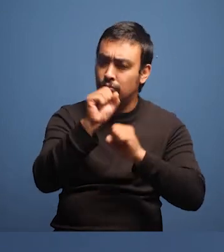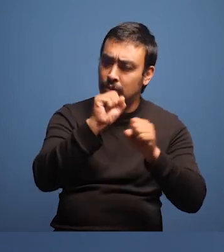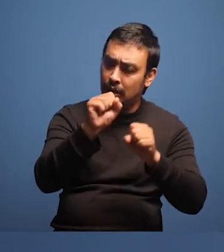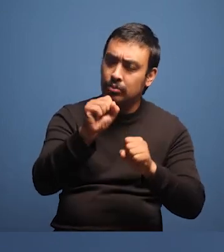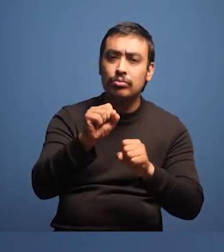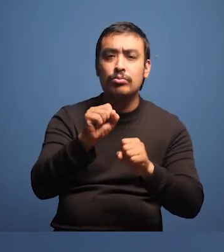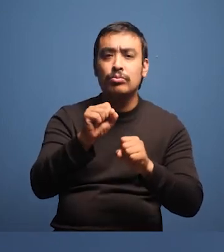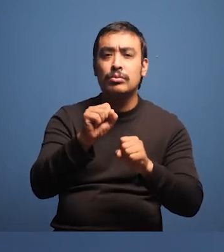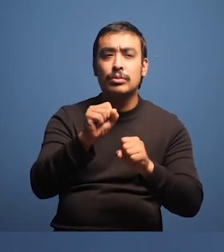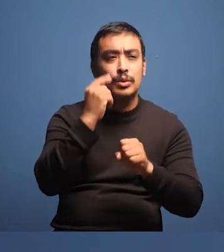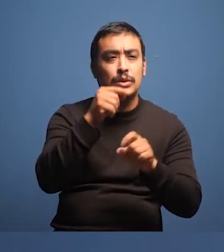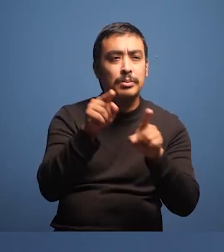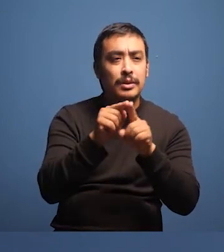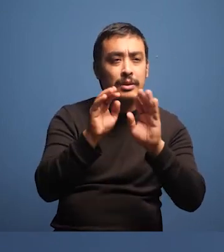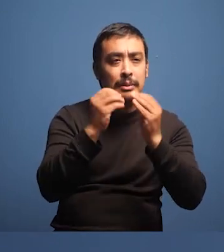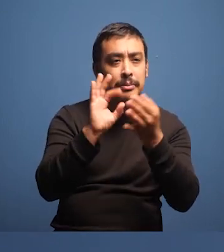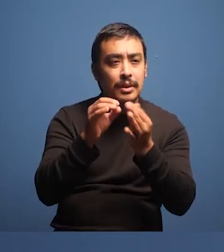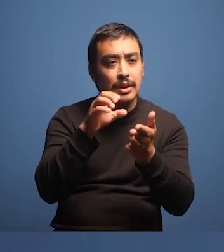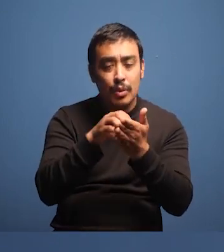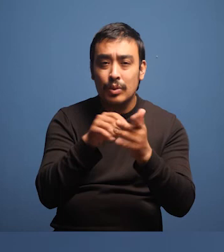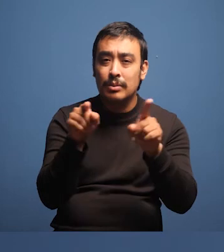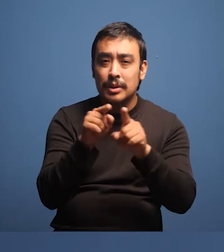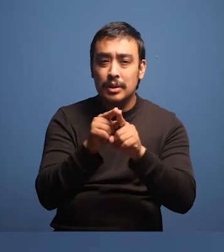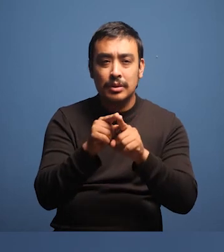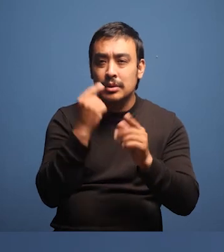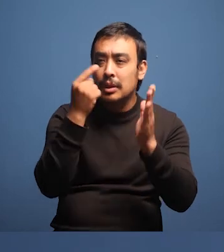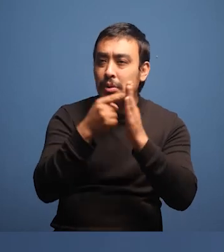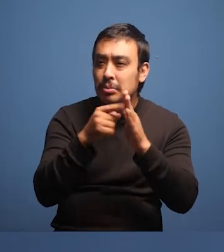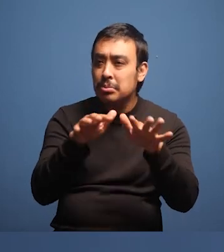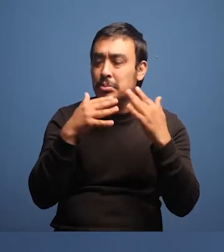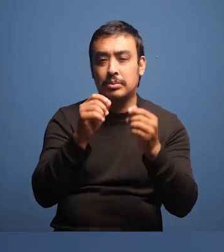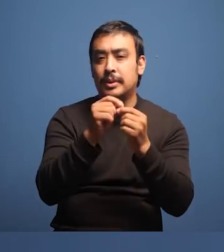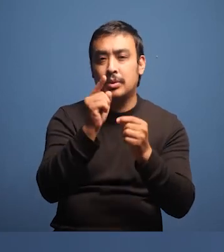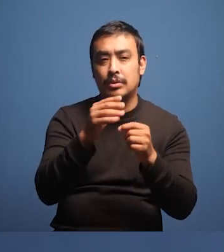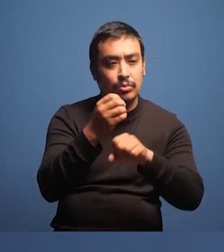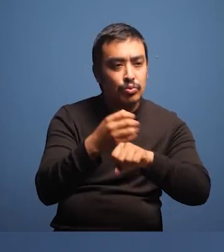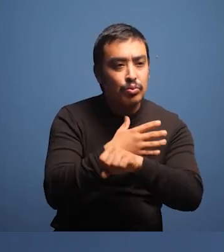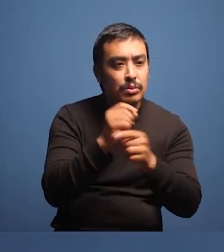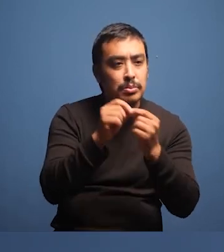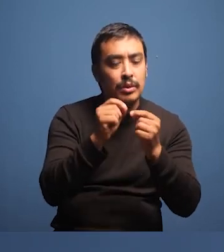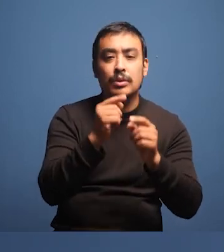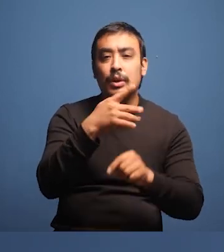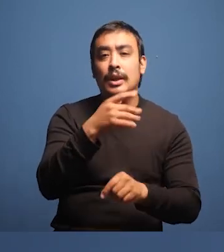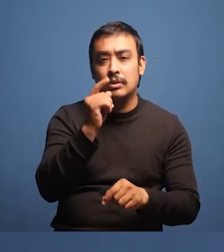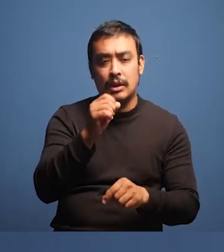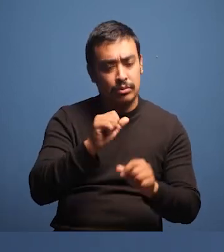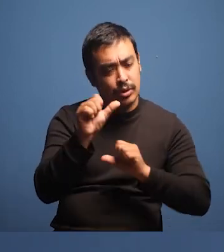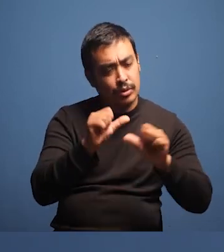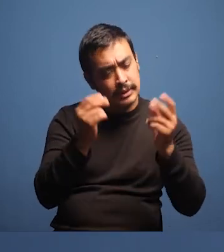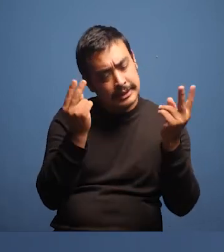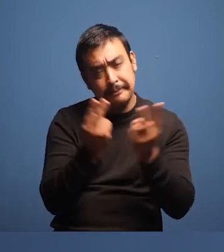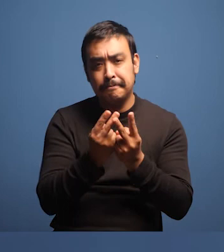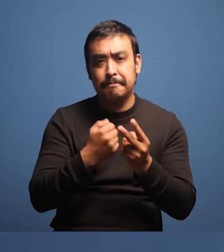कन्सिस्टेन्ट। कि कसैको अब सोसियल मिडिया प्लेटफर्म भनेको चाहिँ अरूलाई इम्प्रेस गर्नको लागि होइन, केही इम्प्याक्ट क्रिएट गर्नको लागि बनेको हो नि त। त्यही भएर आफू जस्तो हुनुहुन्छ त्यही